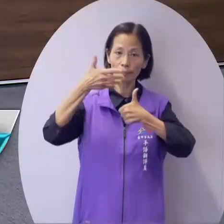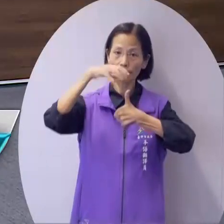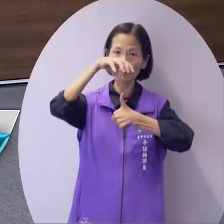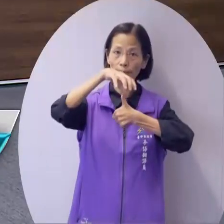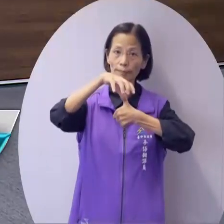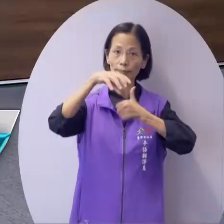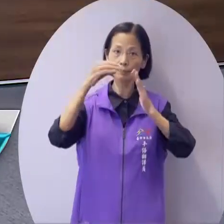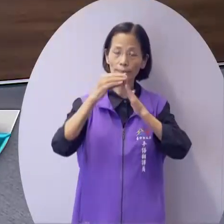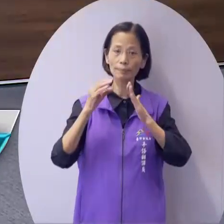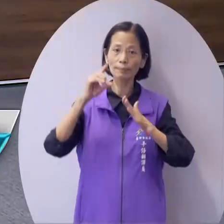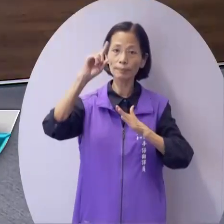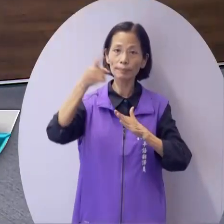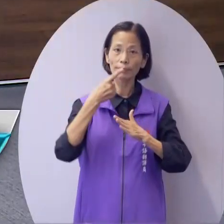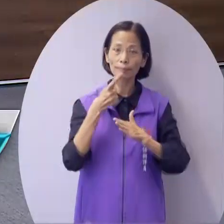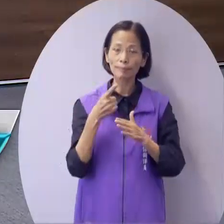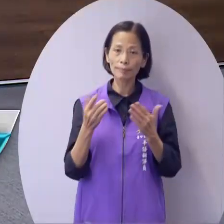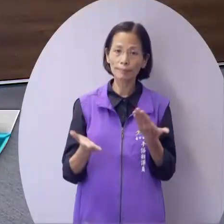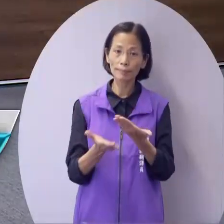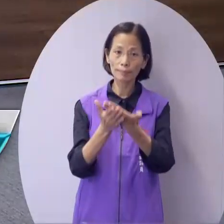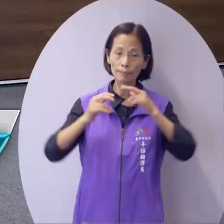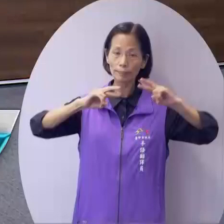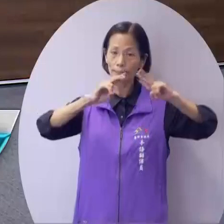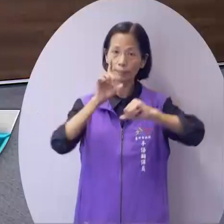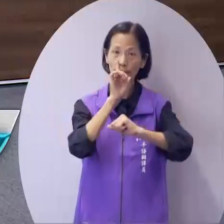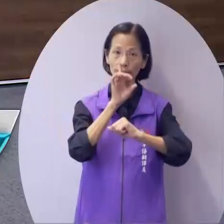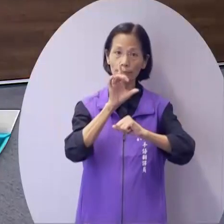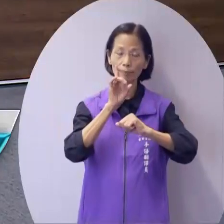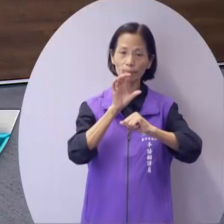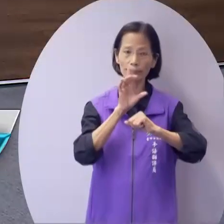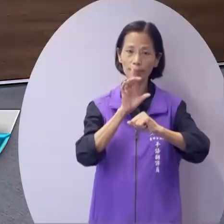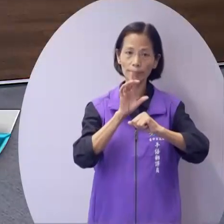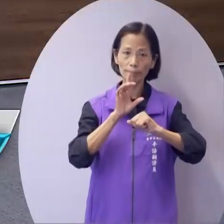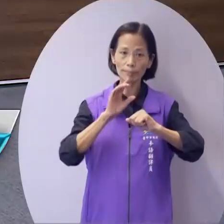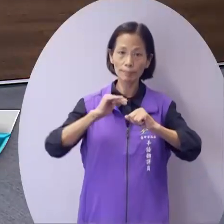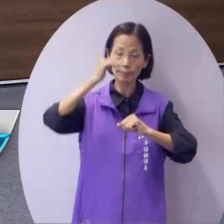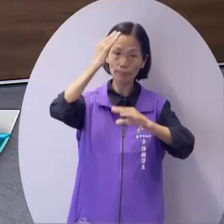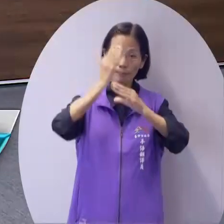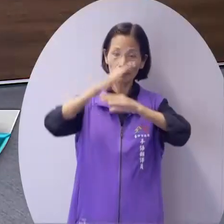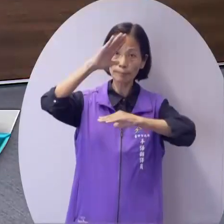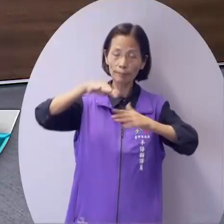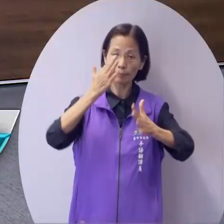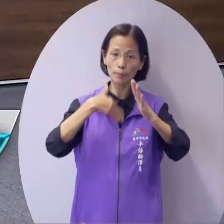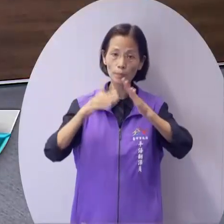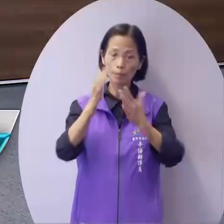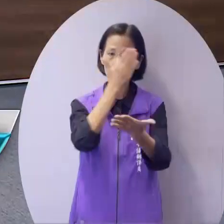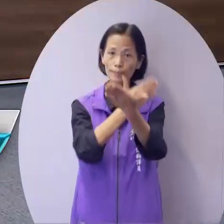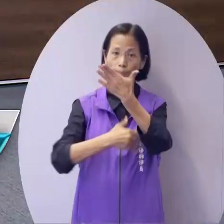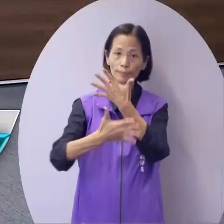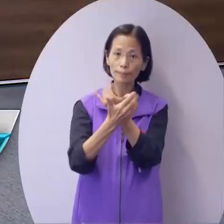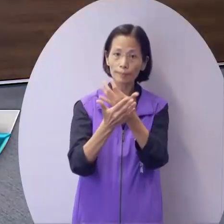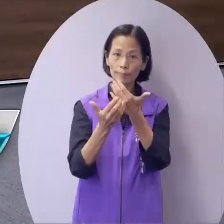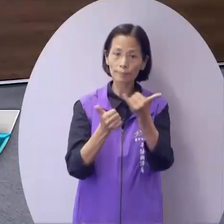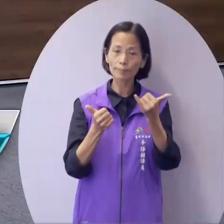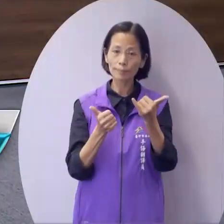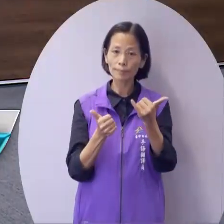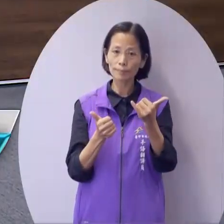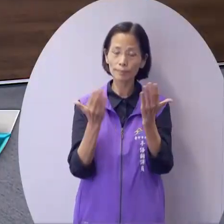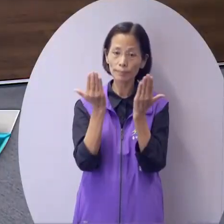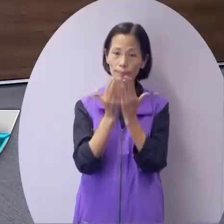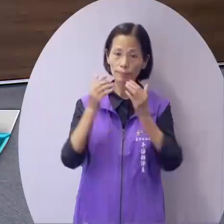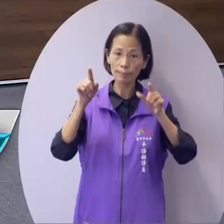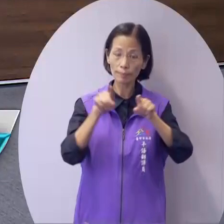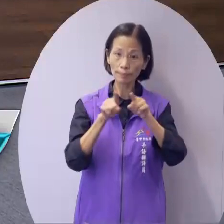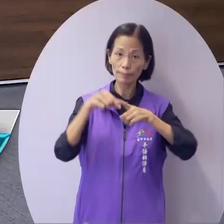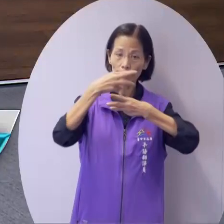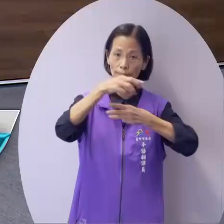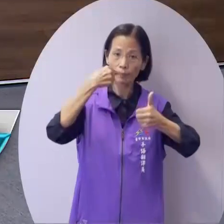局，案由简程修正台中市高级中等以下学校身心障碍学生就读普通班